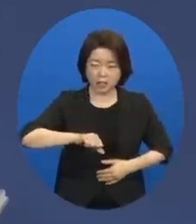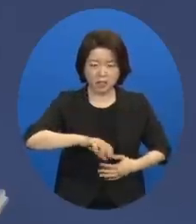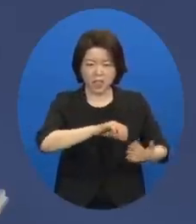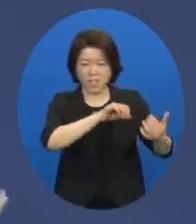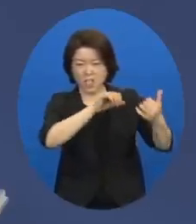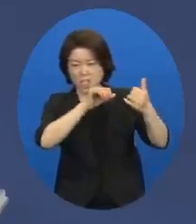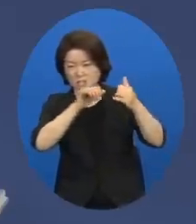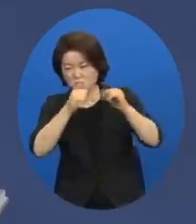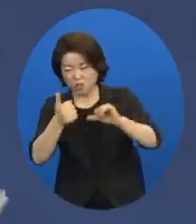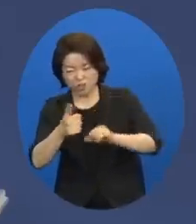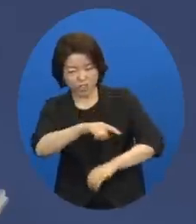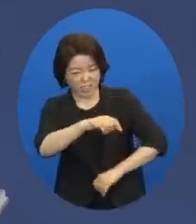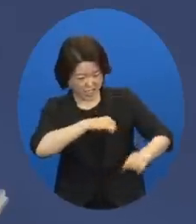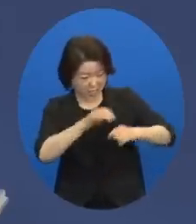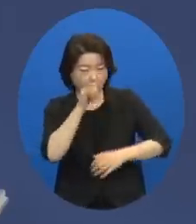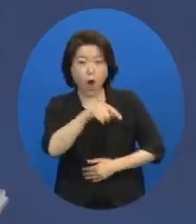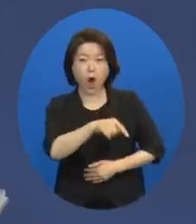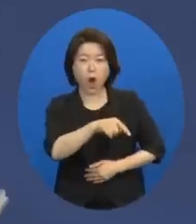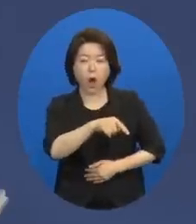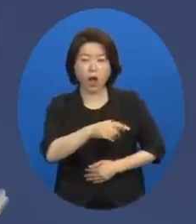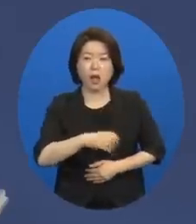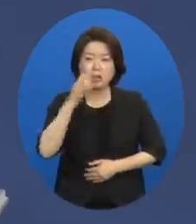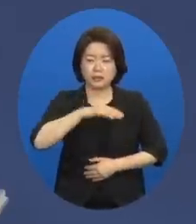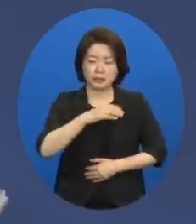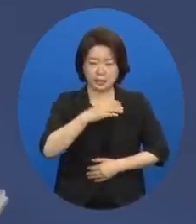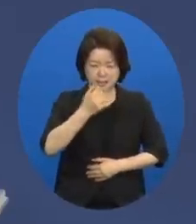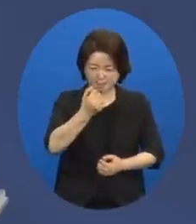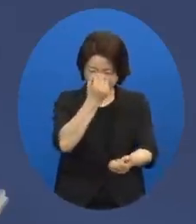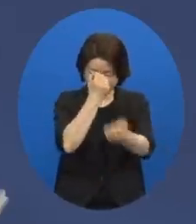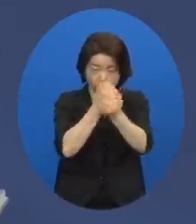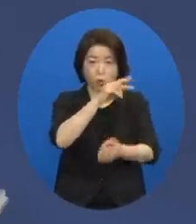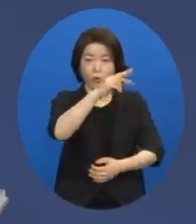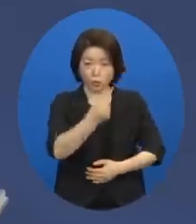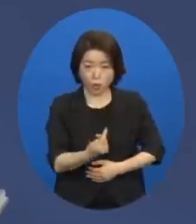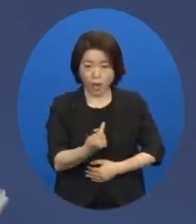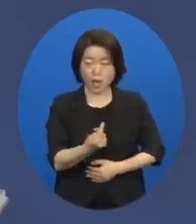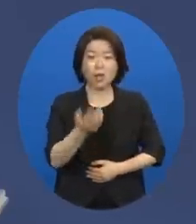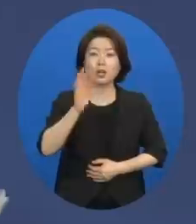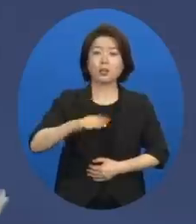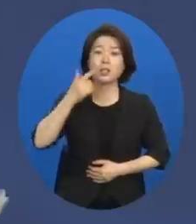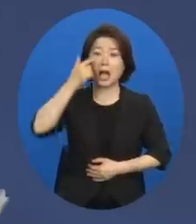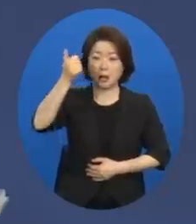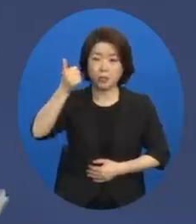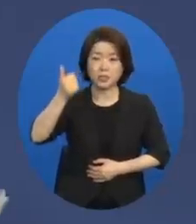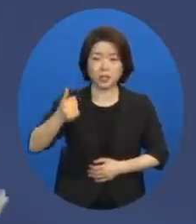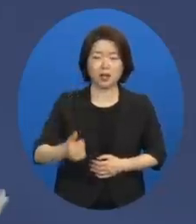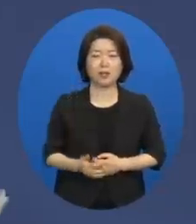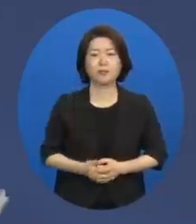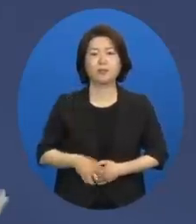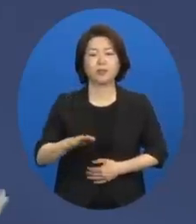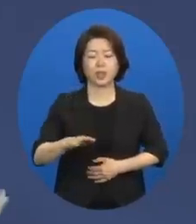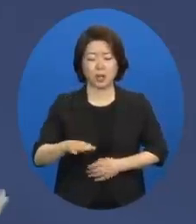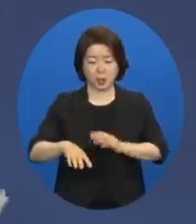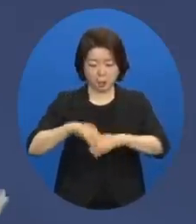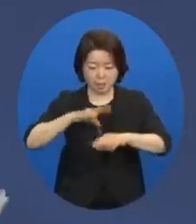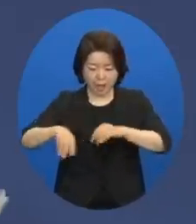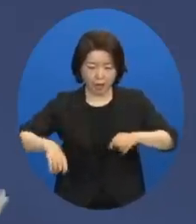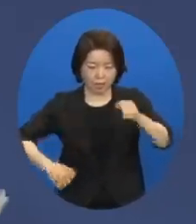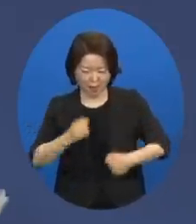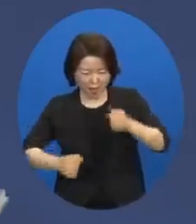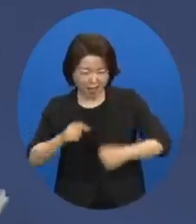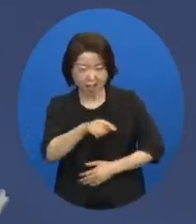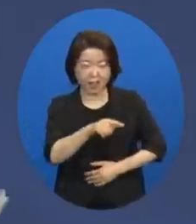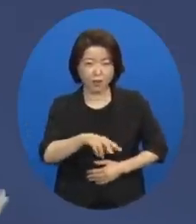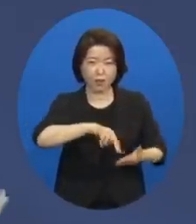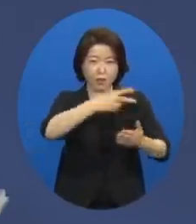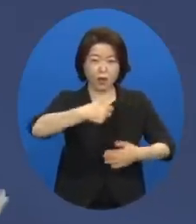맞아 죽을 짓을 하고 그저 염치 없이 돌아오는데 아버지가 맨발로 쫓아나와